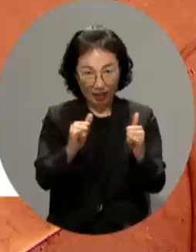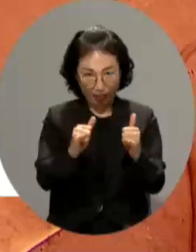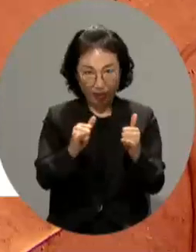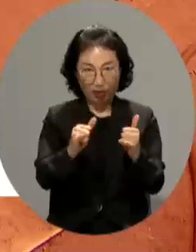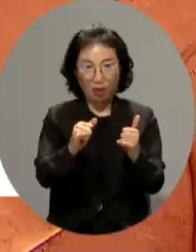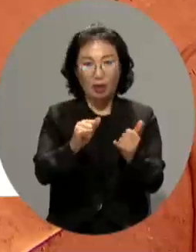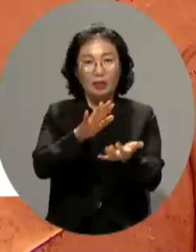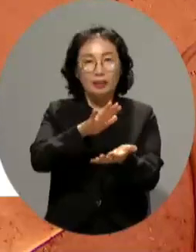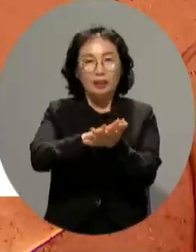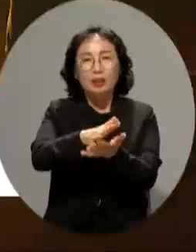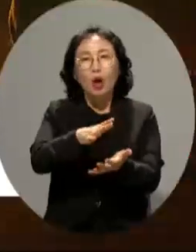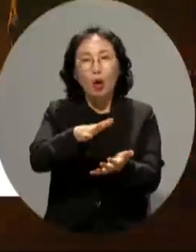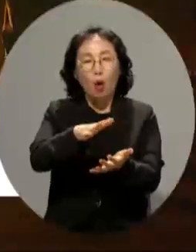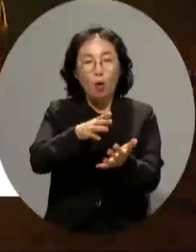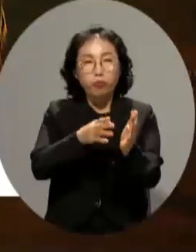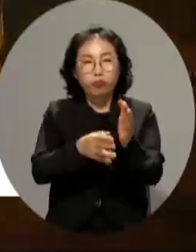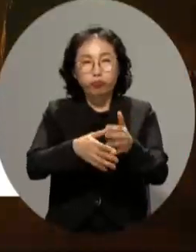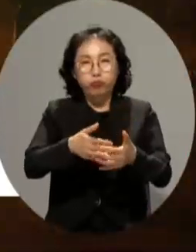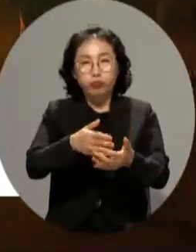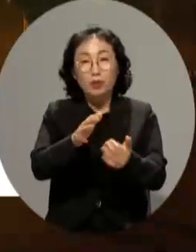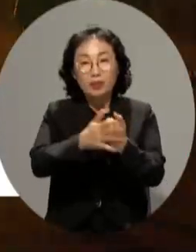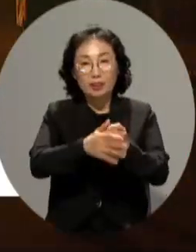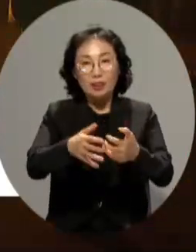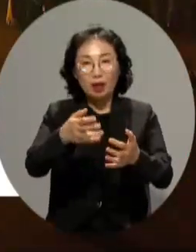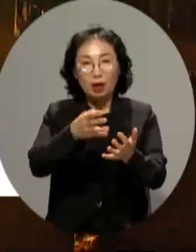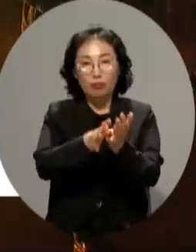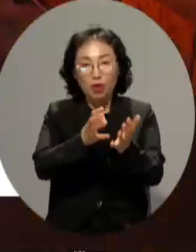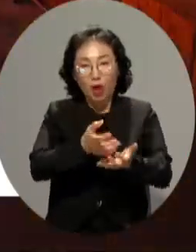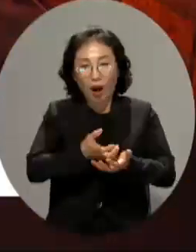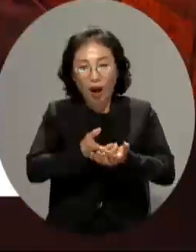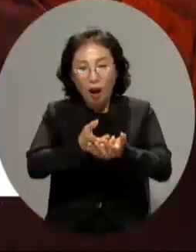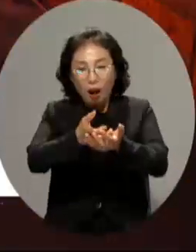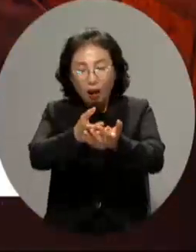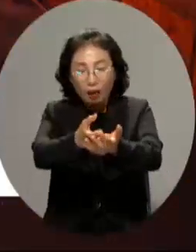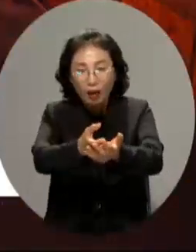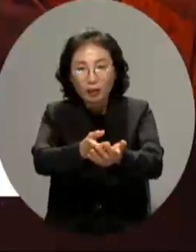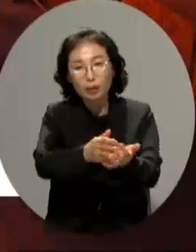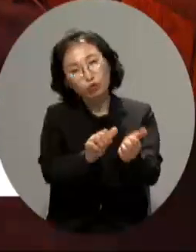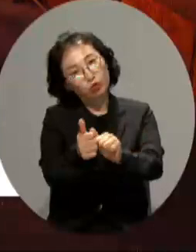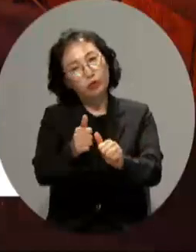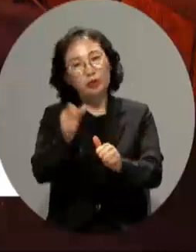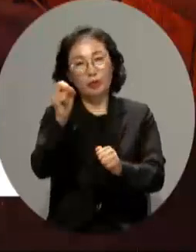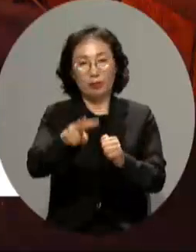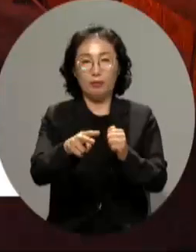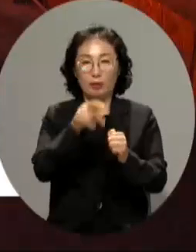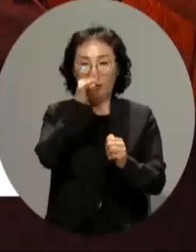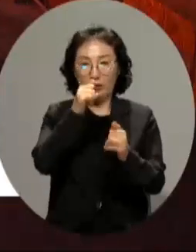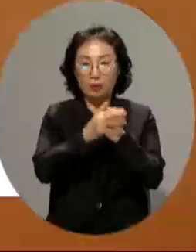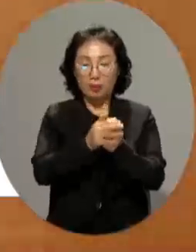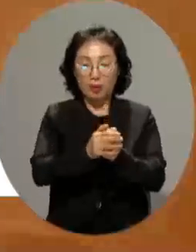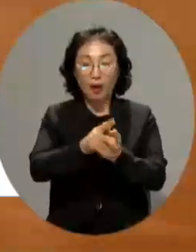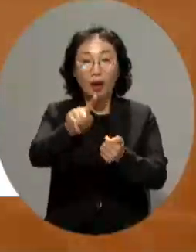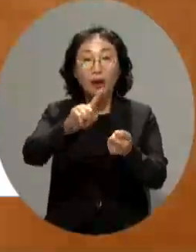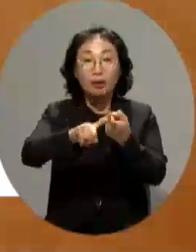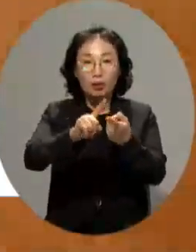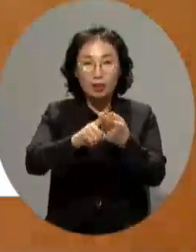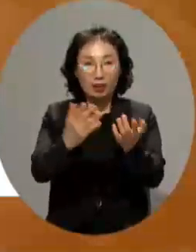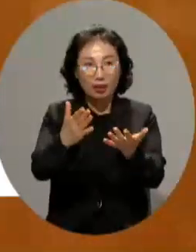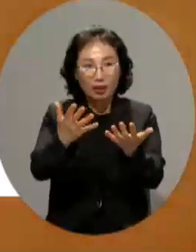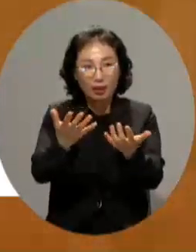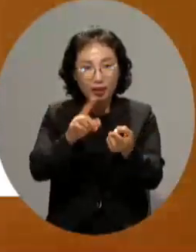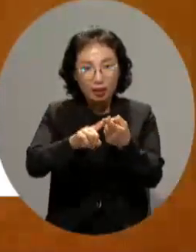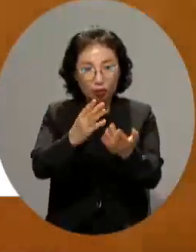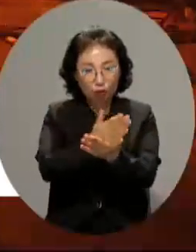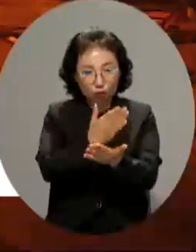달궈진 쇳덩이를 싣고 가던 지게 차량에 치여 숨진 사고도 마찬가지. 운행로와 보행로를 구분해 작업자 외